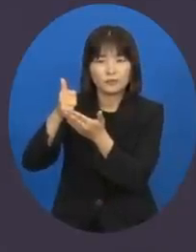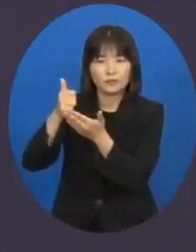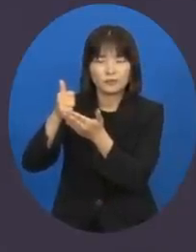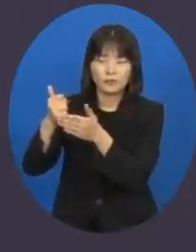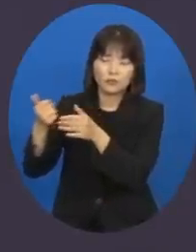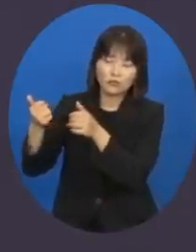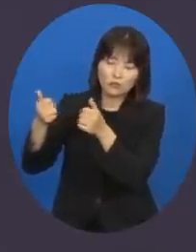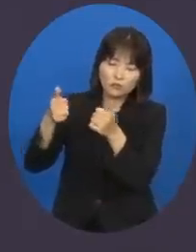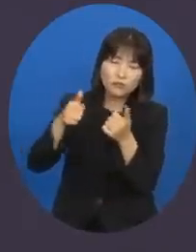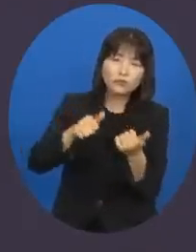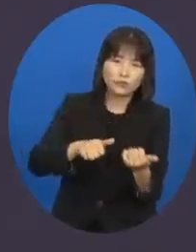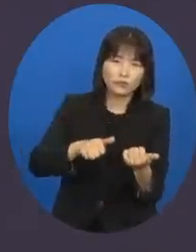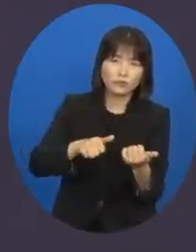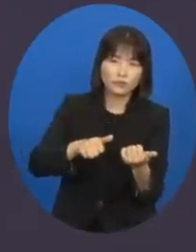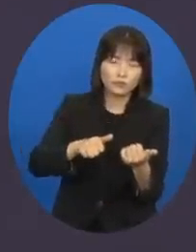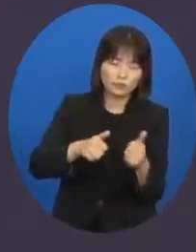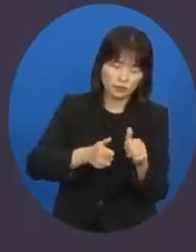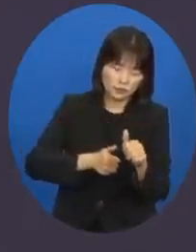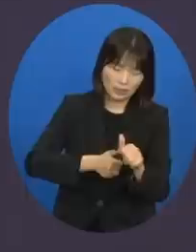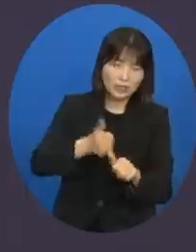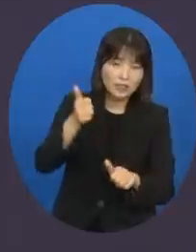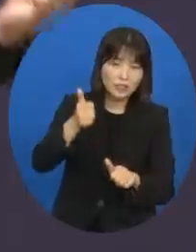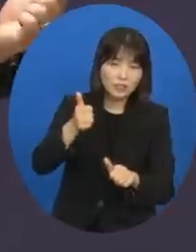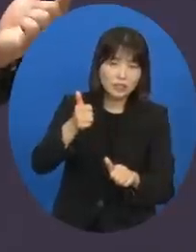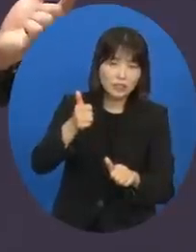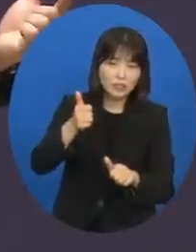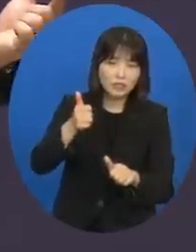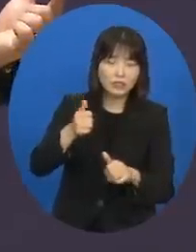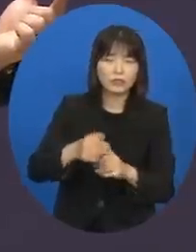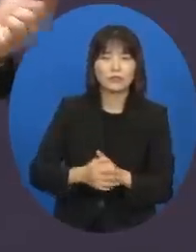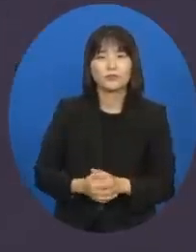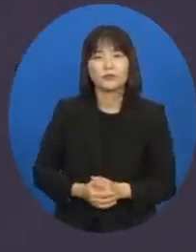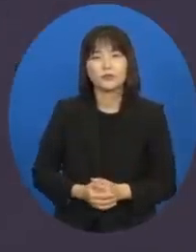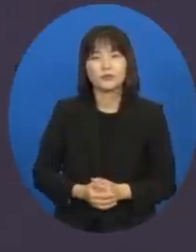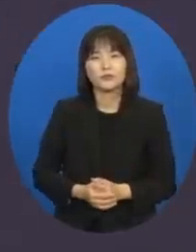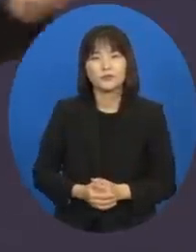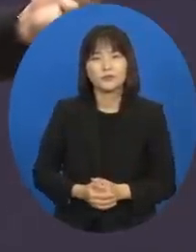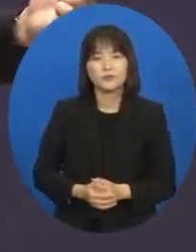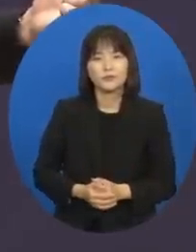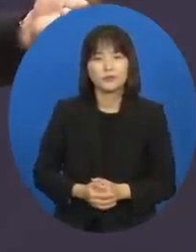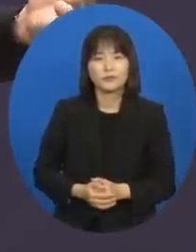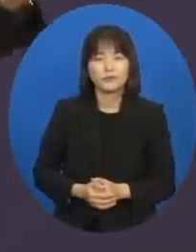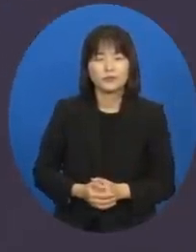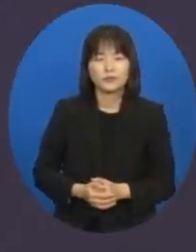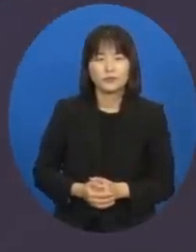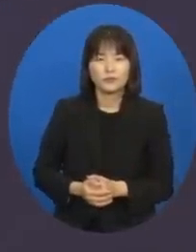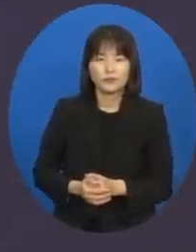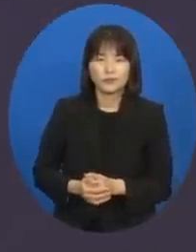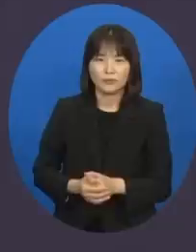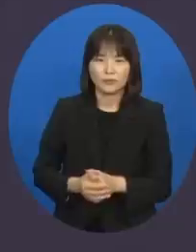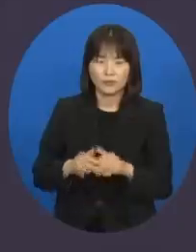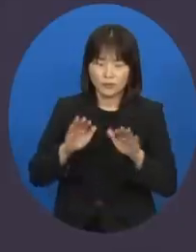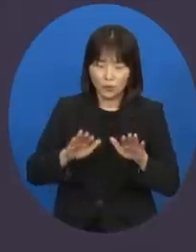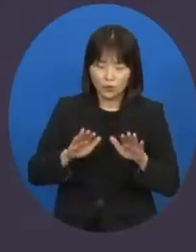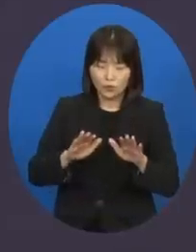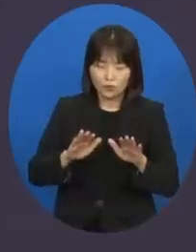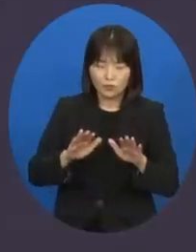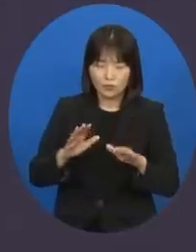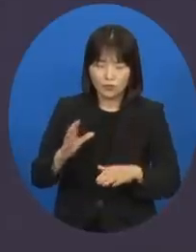죽음을 이기시고 사망을 사망시키시고 죽음을 죽이신 날이 오늘